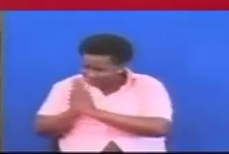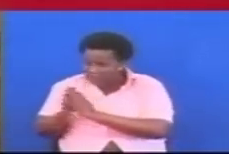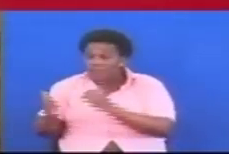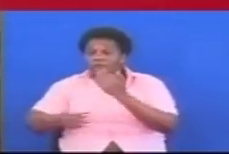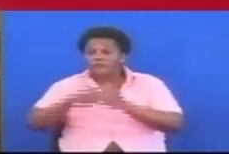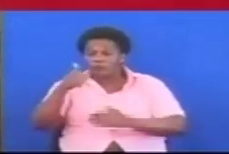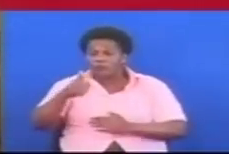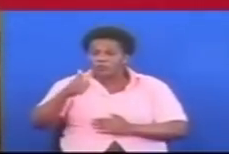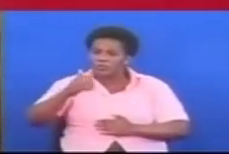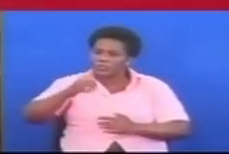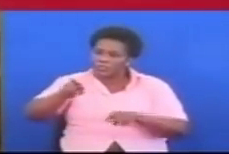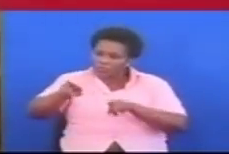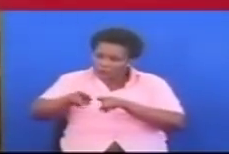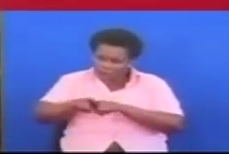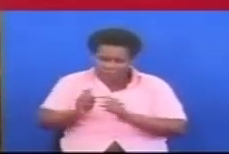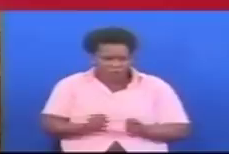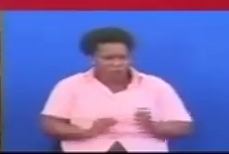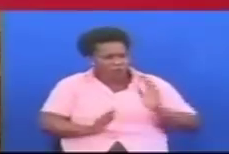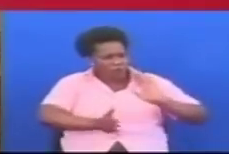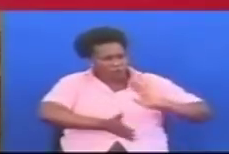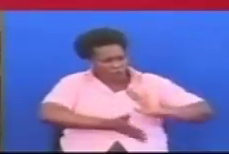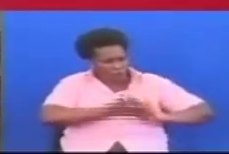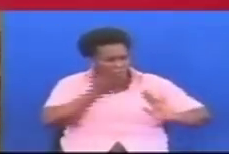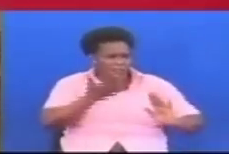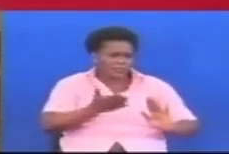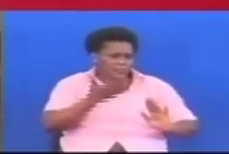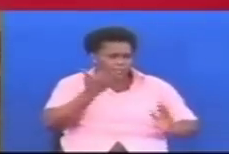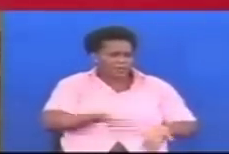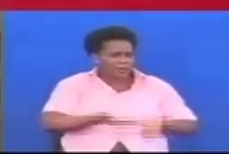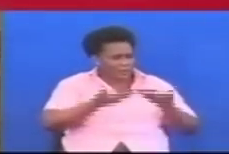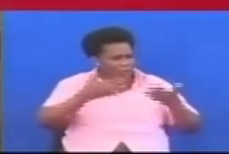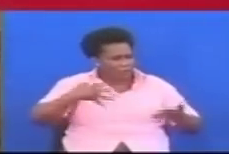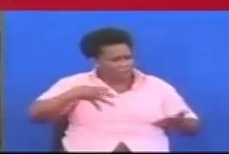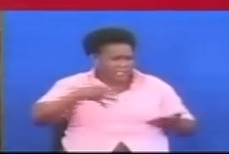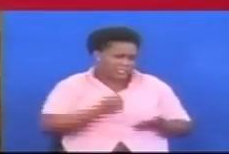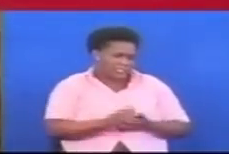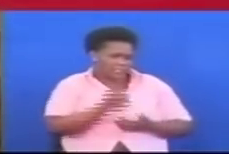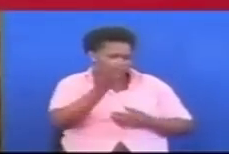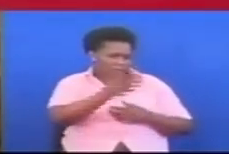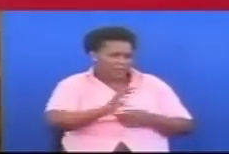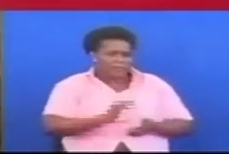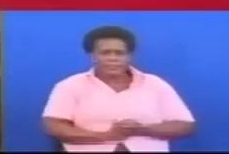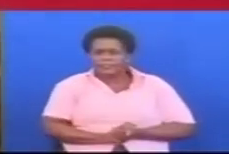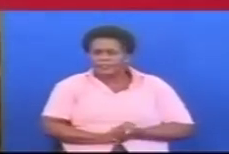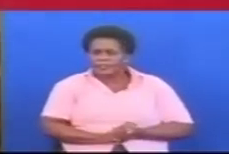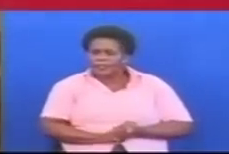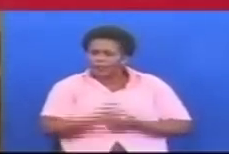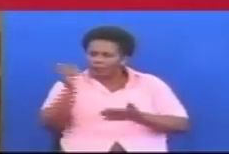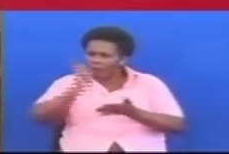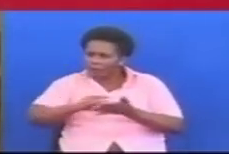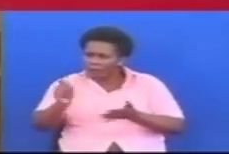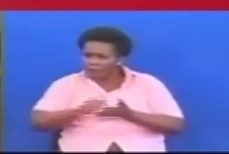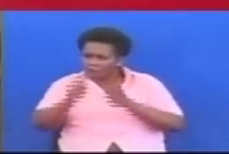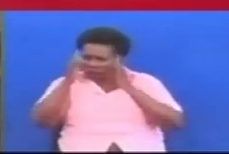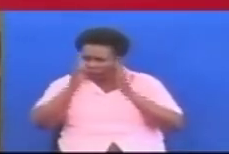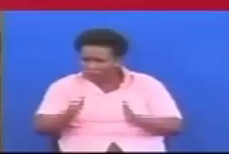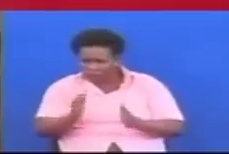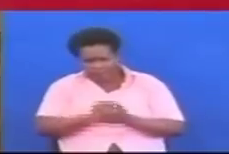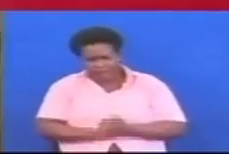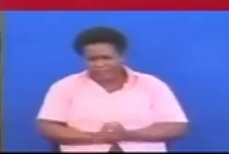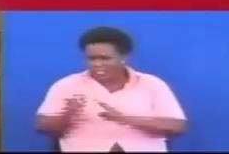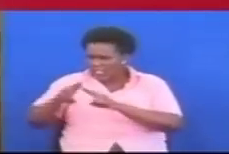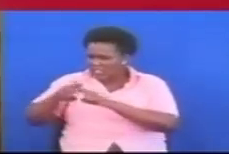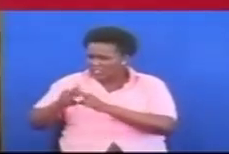wizara, nikianzia na Mheshimiwa Juma Hamidu Aweso, naibu waziri wa maji, Mheshimiwa Kitila Mkumbo, katibu mkuu, mhandisi